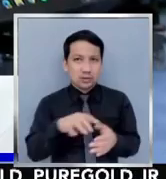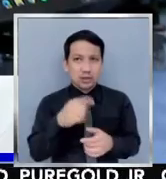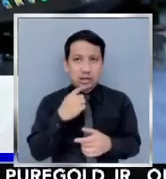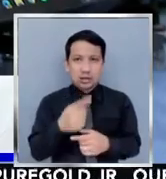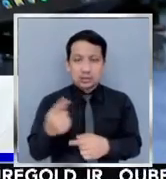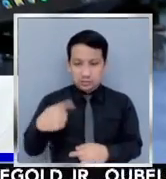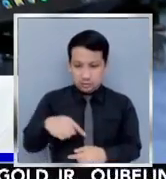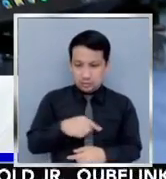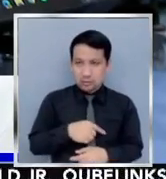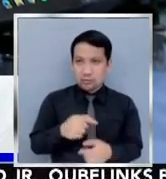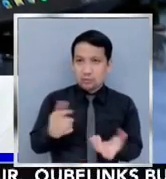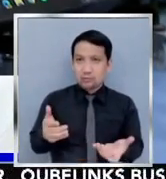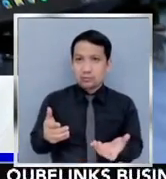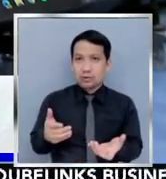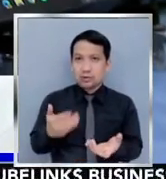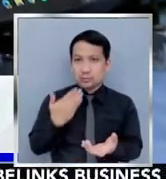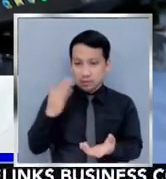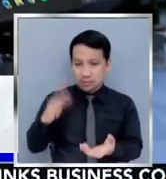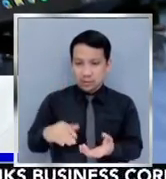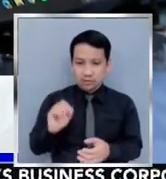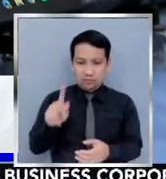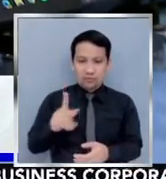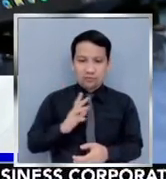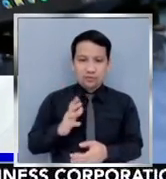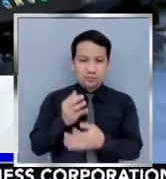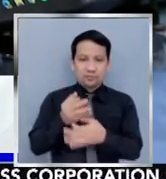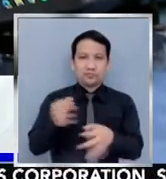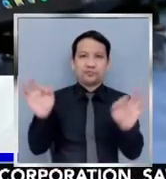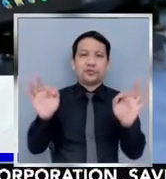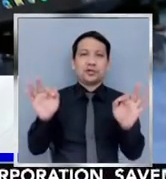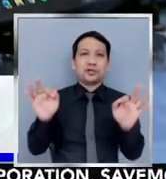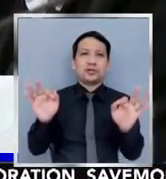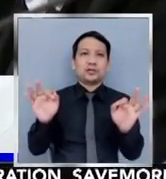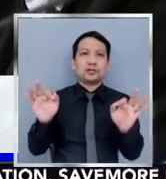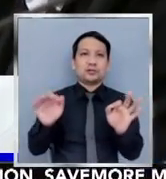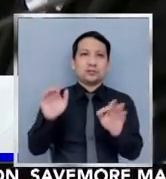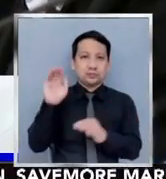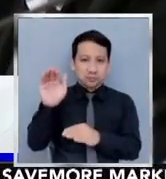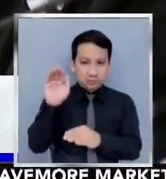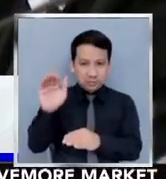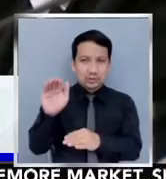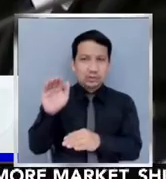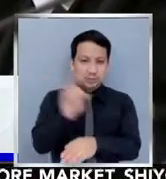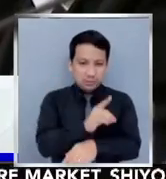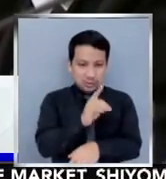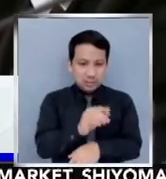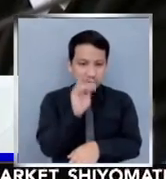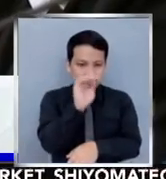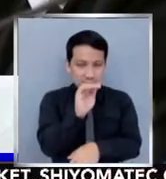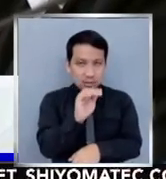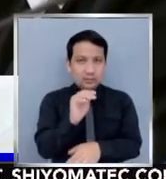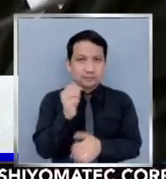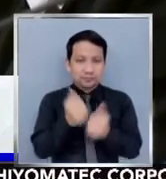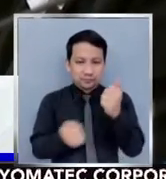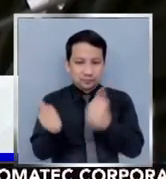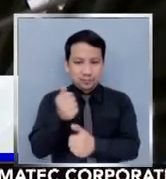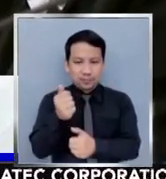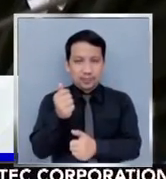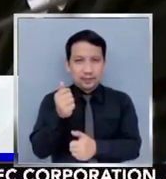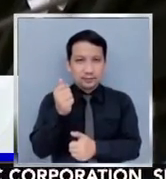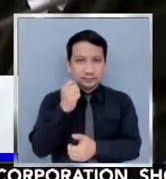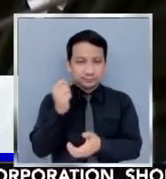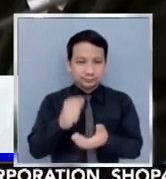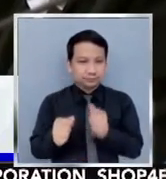walang hiya, okay na, pre as a bird na kami. Pwede na kami tumira. Ang secretary ng National Press Club, hindi raw